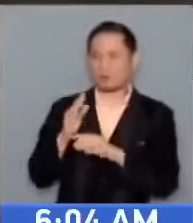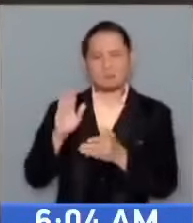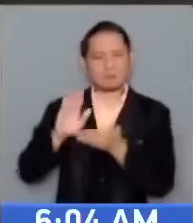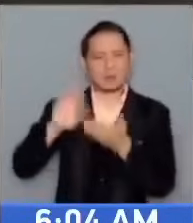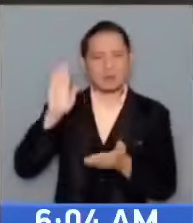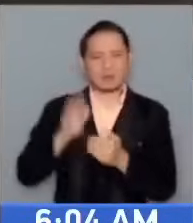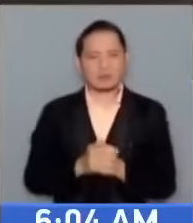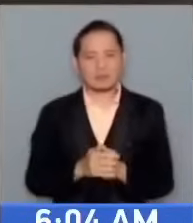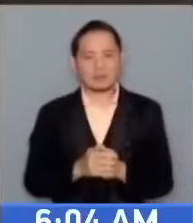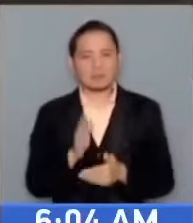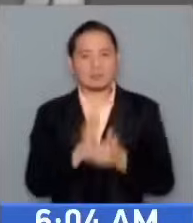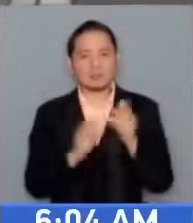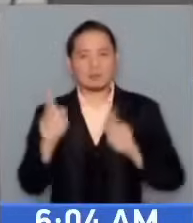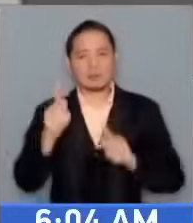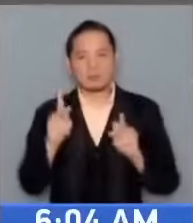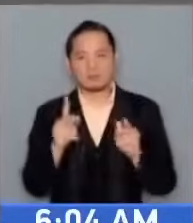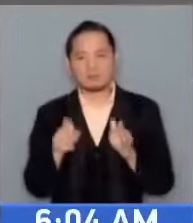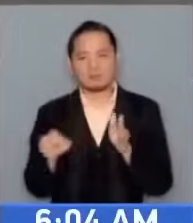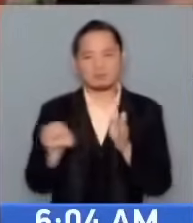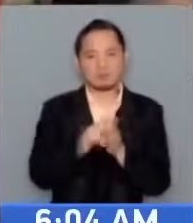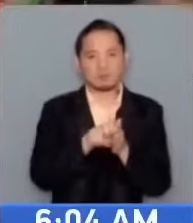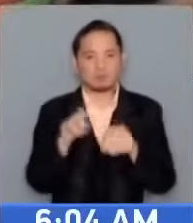mali.